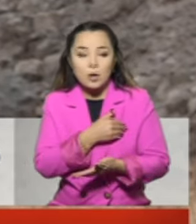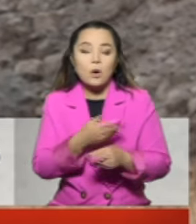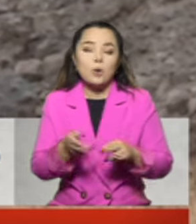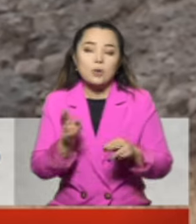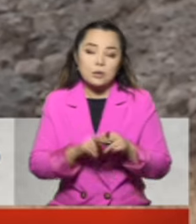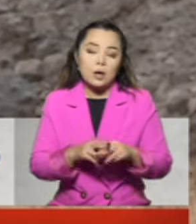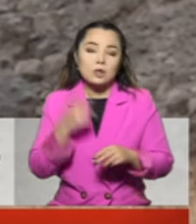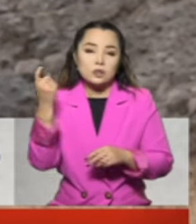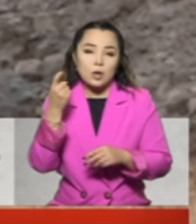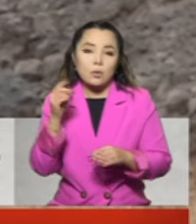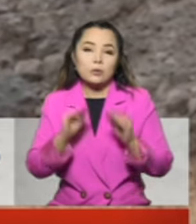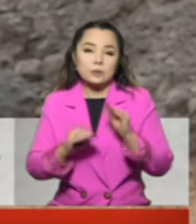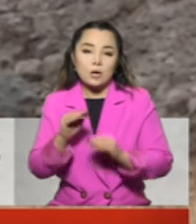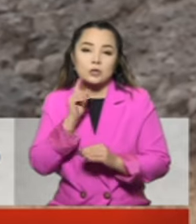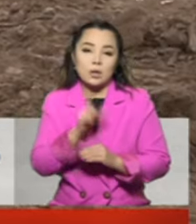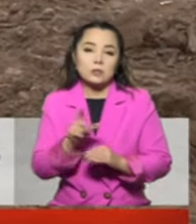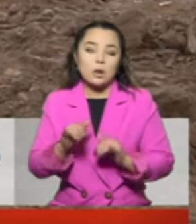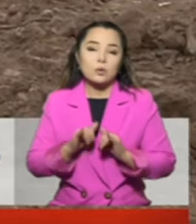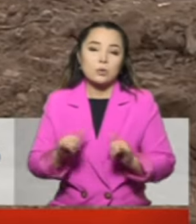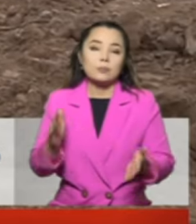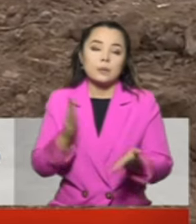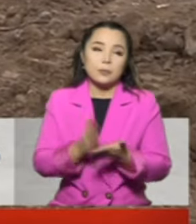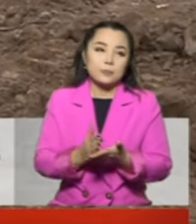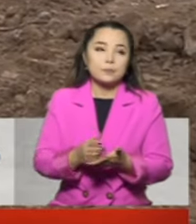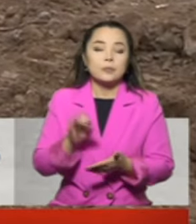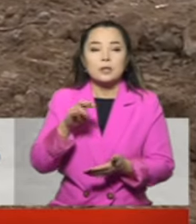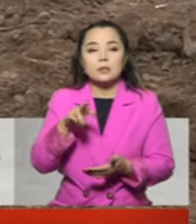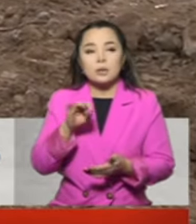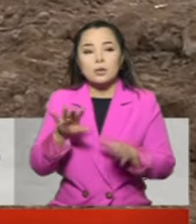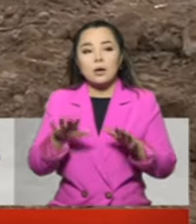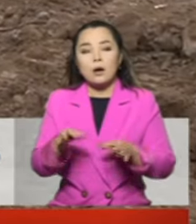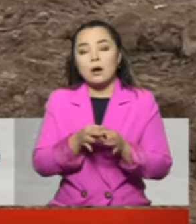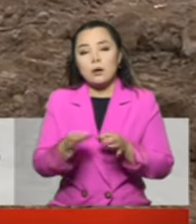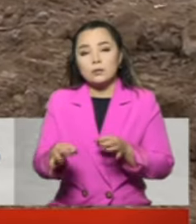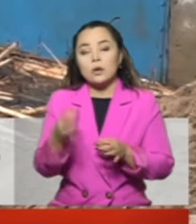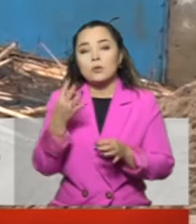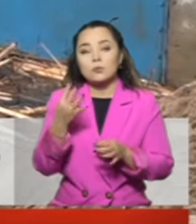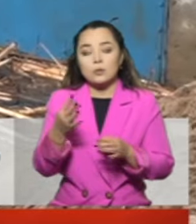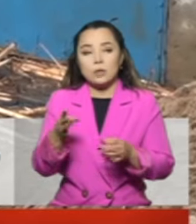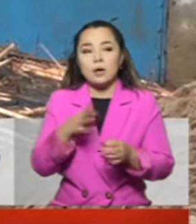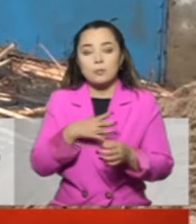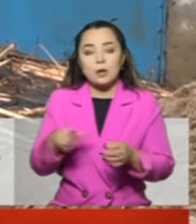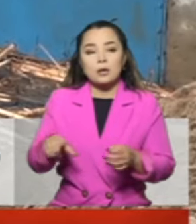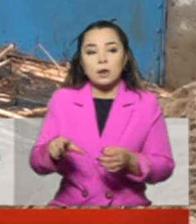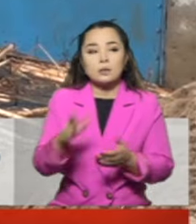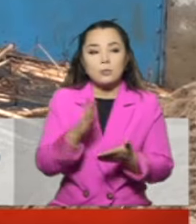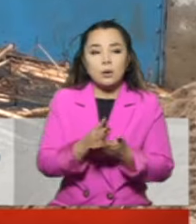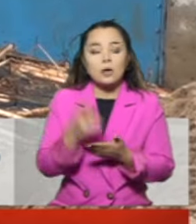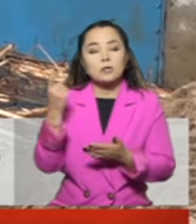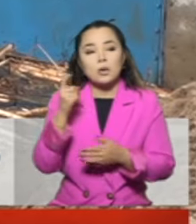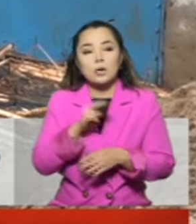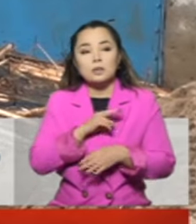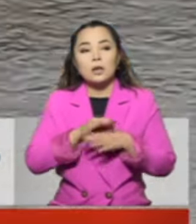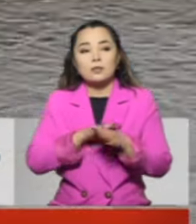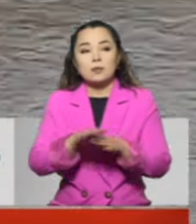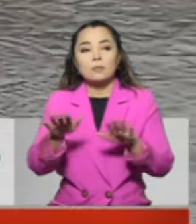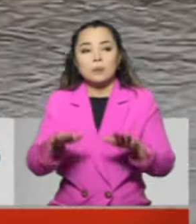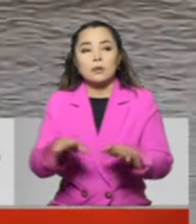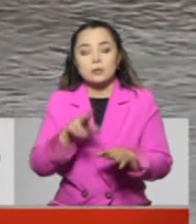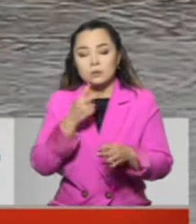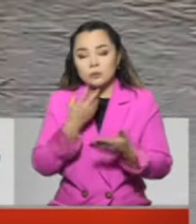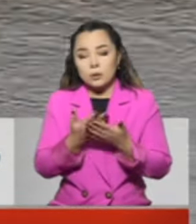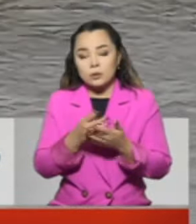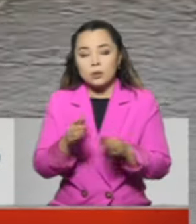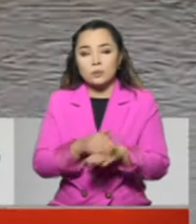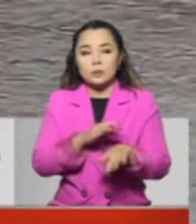осындай шаруашылық құрам дейтін жастар көбейіп жатыр. Индер ауданында осындай 4 канал бар. Шаруалар қазір Алғабас Жорық каналының игілігін көріп